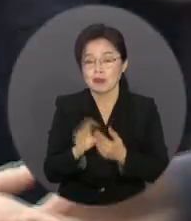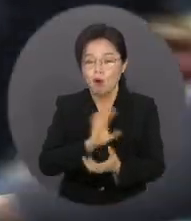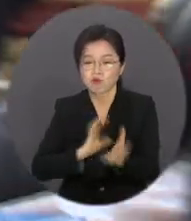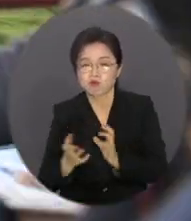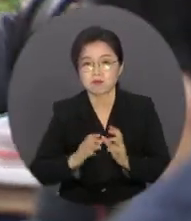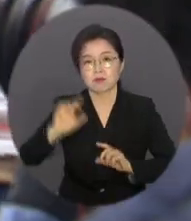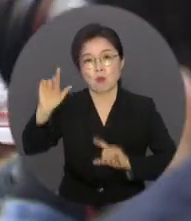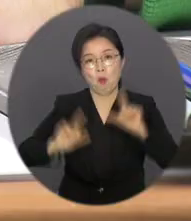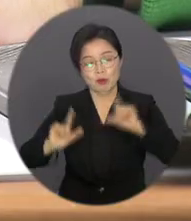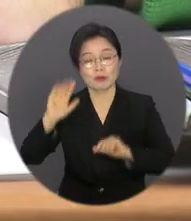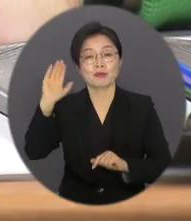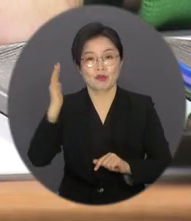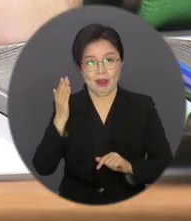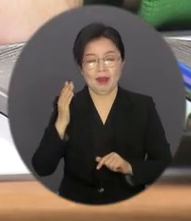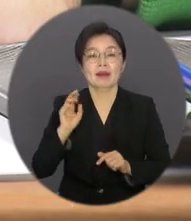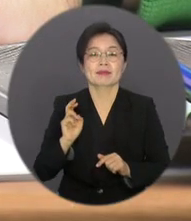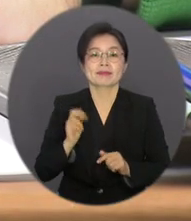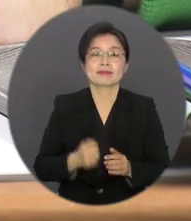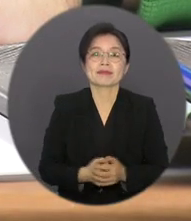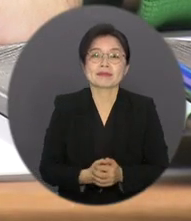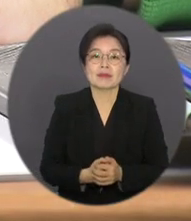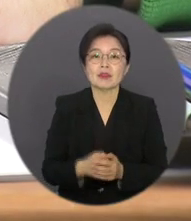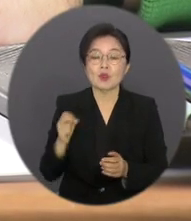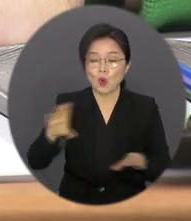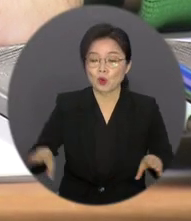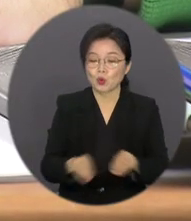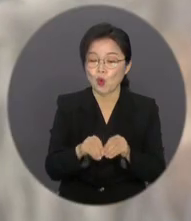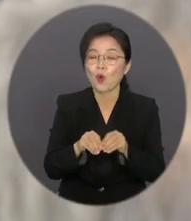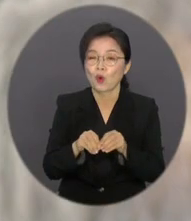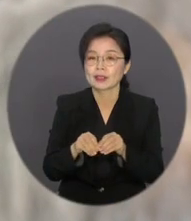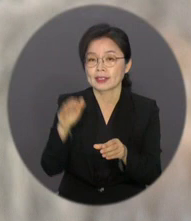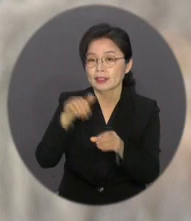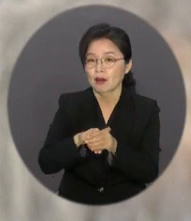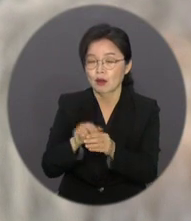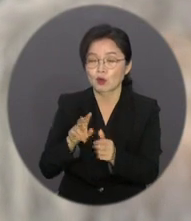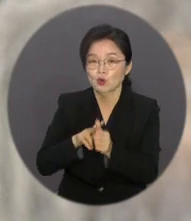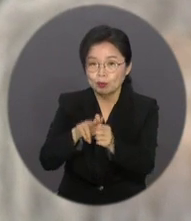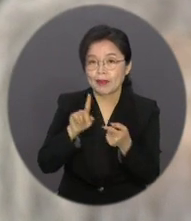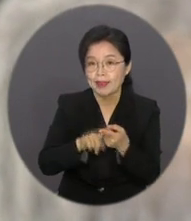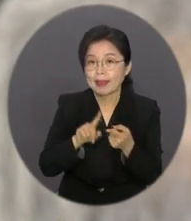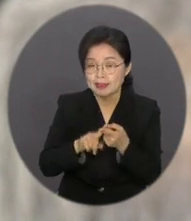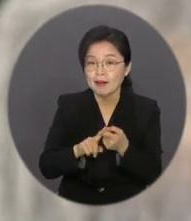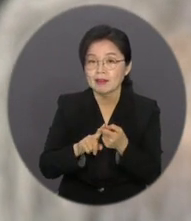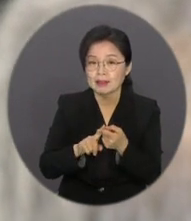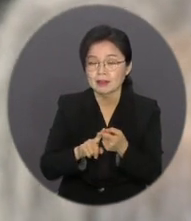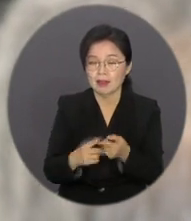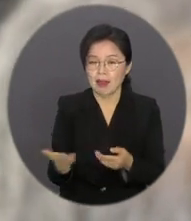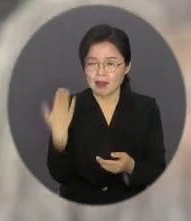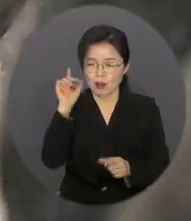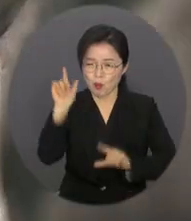진단했습니다. 한편 최근 거론되고 있는 총선 출마 가능성에 대해서는 현역 정치로 돌아가겠다는 결심은